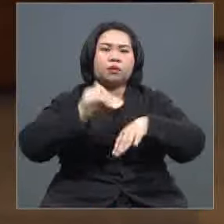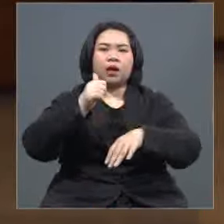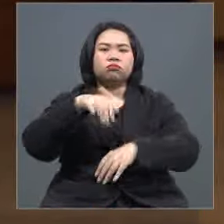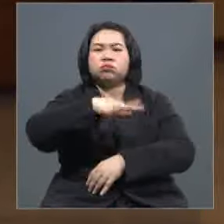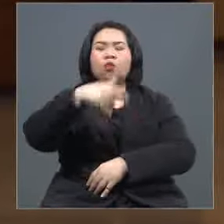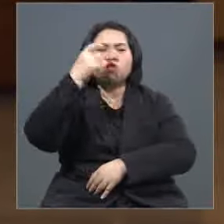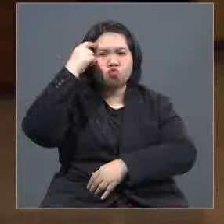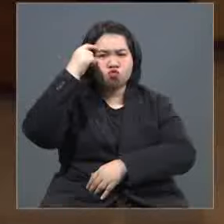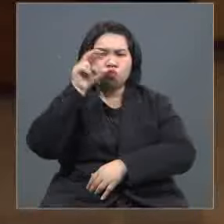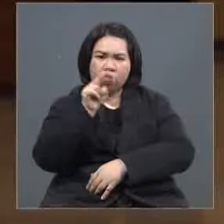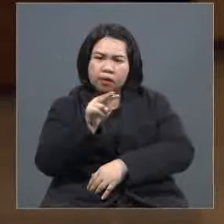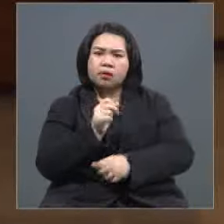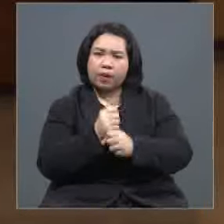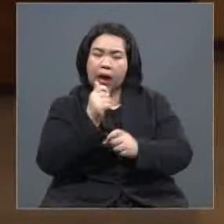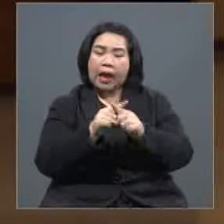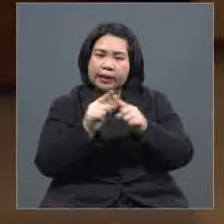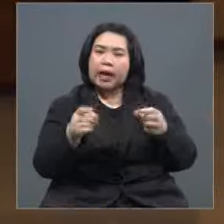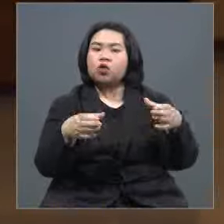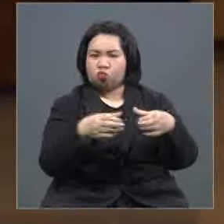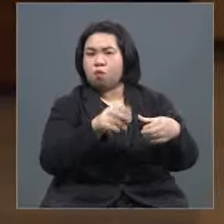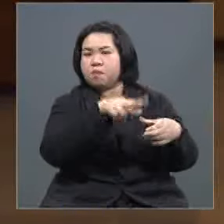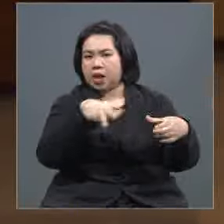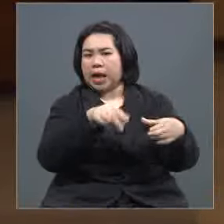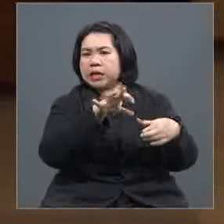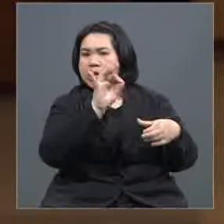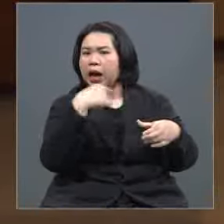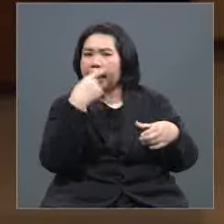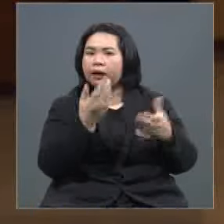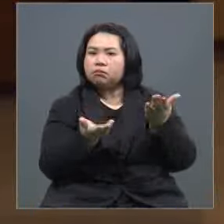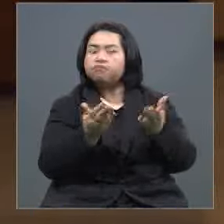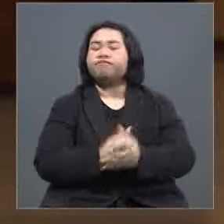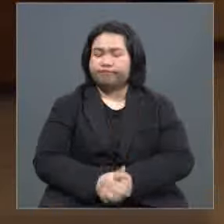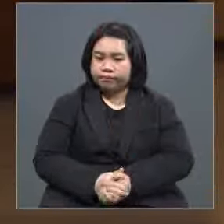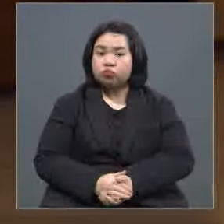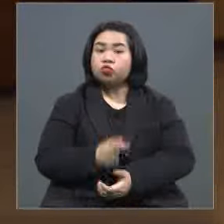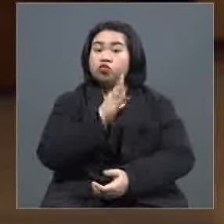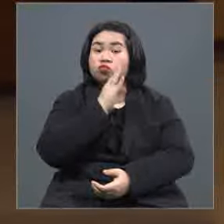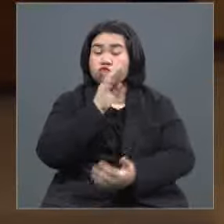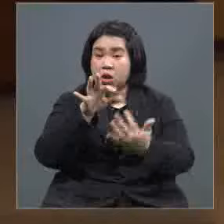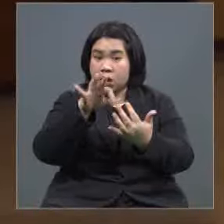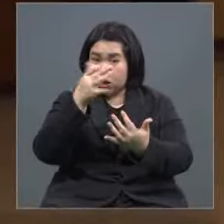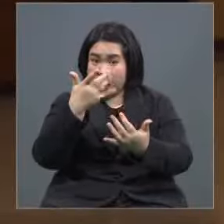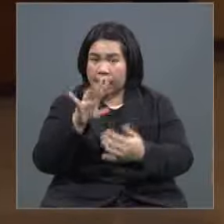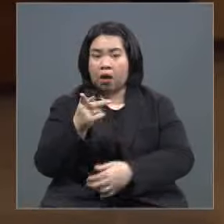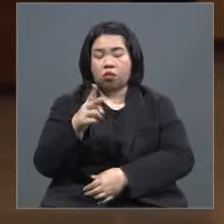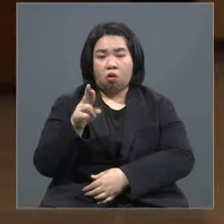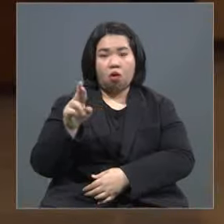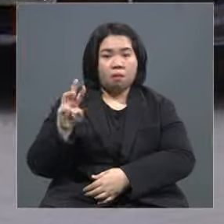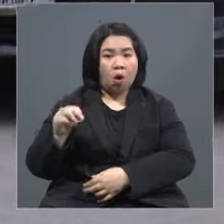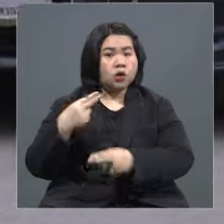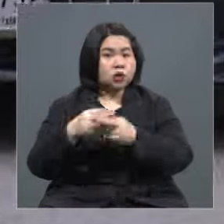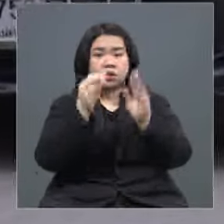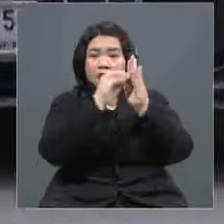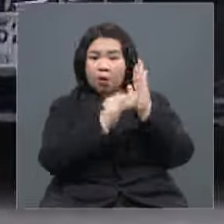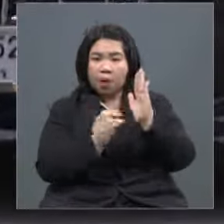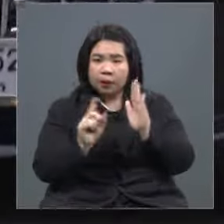จักษ์ขึ้นอยู่กับพรรคเพื่อไทยพิจารณาส่วนหลังจากที่ได้นายกรัฐมนตรีแล้วจะตั้งครม.ทันทีหรือไม่นั้นขอให้ได้น